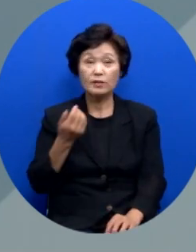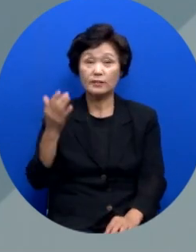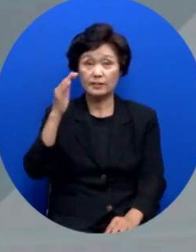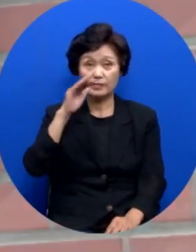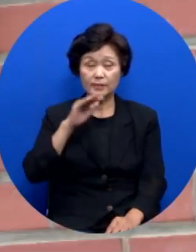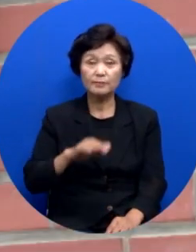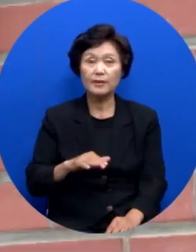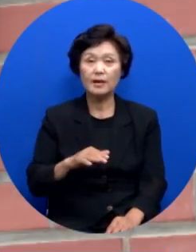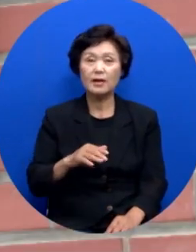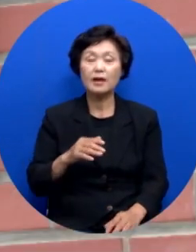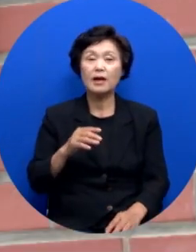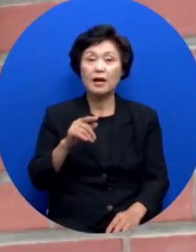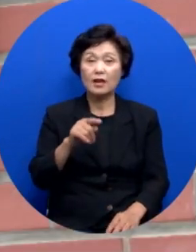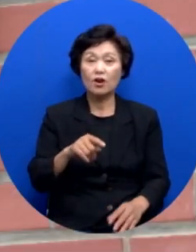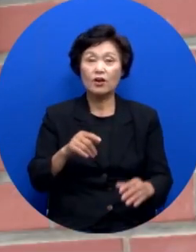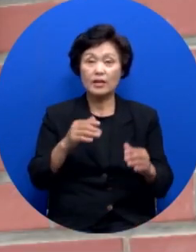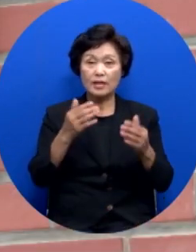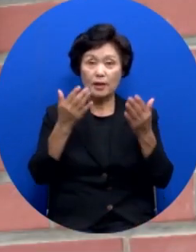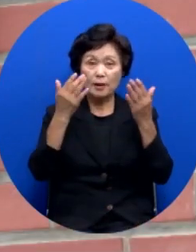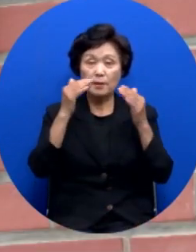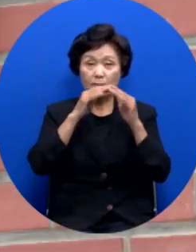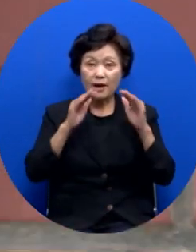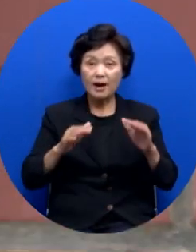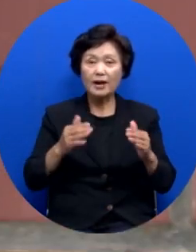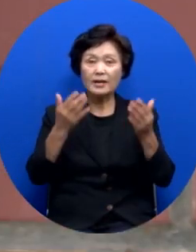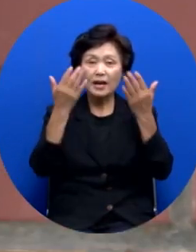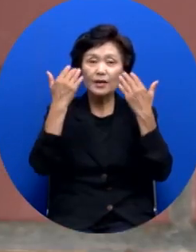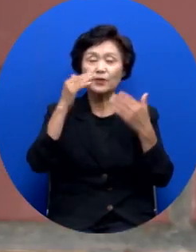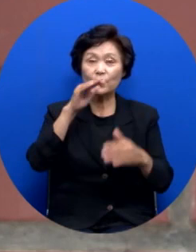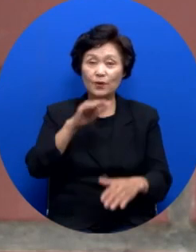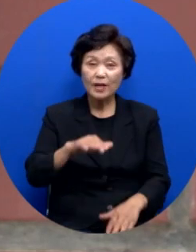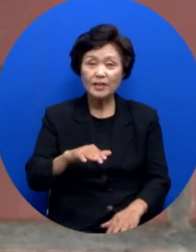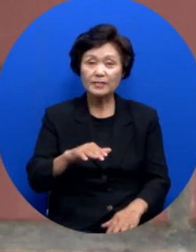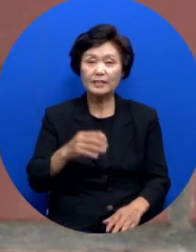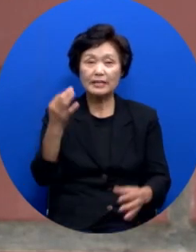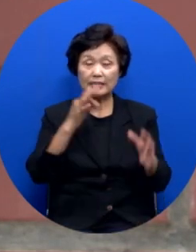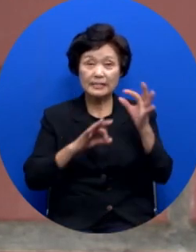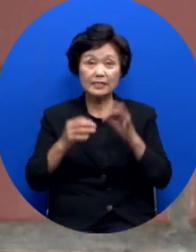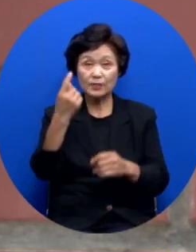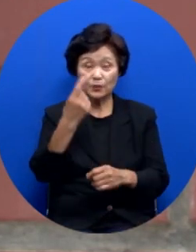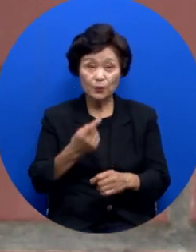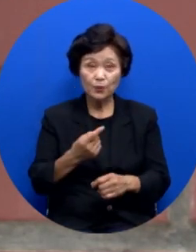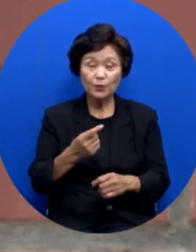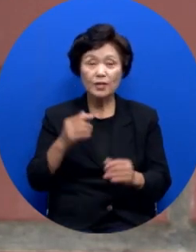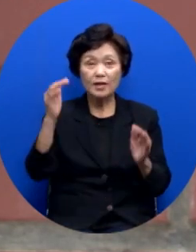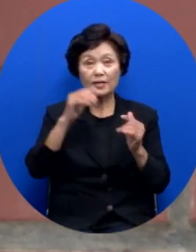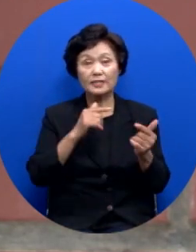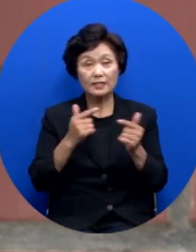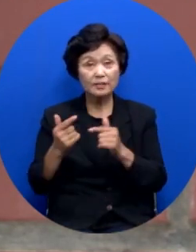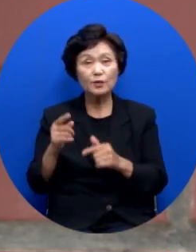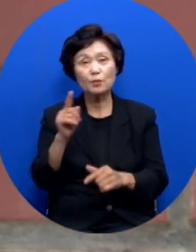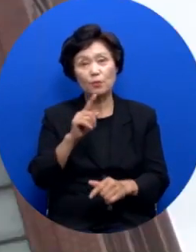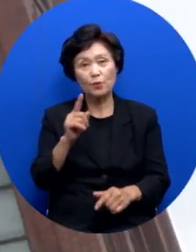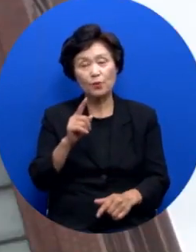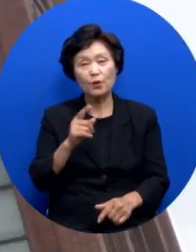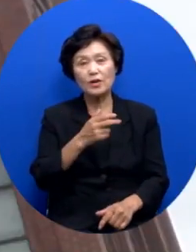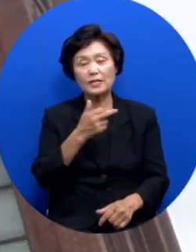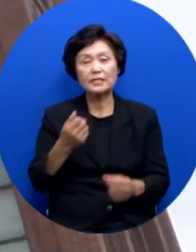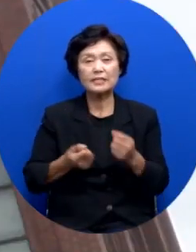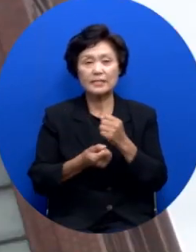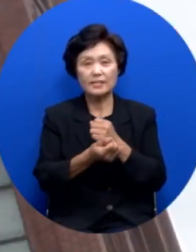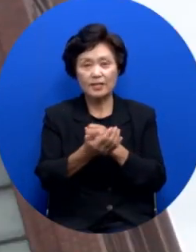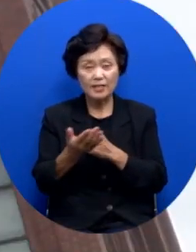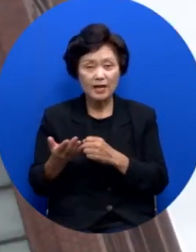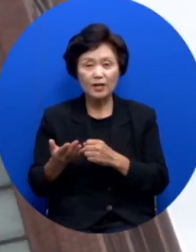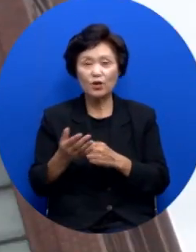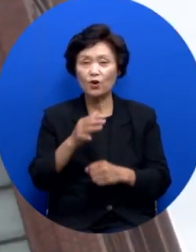우리 금성마을학교에서 운영하고 있는 탐리교회의 차량이 학생들 이동에 굉장히 큰